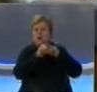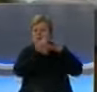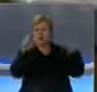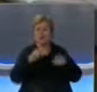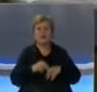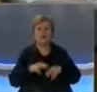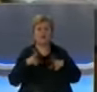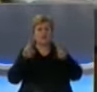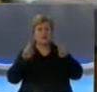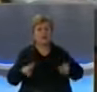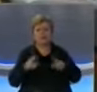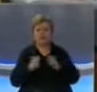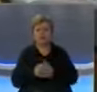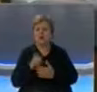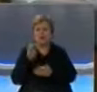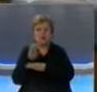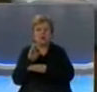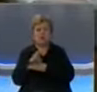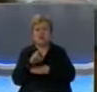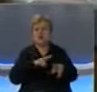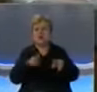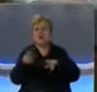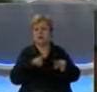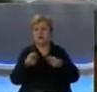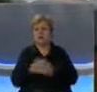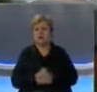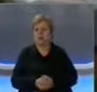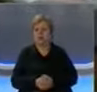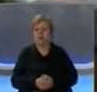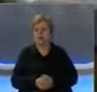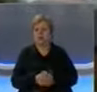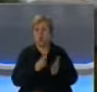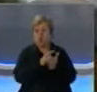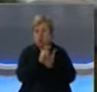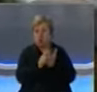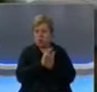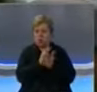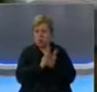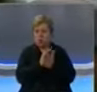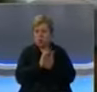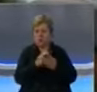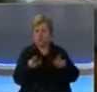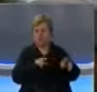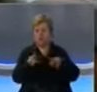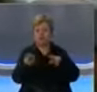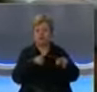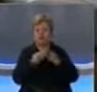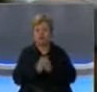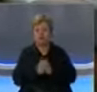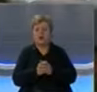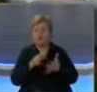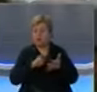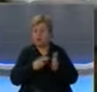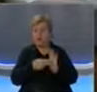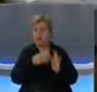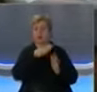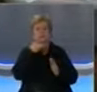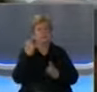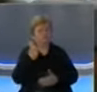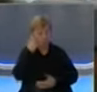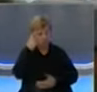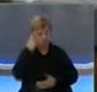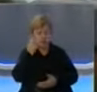Këtu vetëm kam fjalën për Këshillin Gjyqësor dhe Prokurorinë e Shtetit. Në kohën kur sistemi i drejtësisë ballafaqohet me probleme të shumta, ne nuk kemi rritje